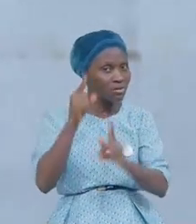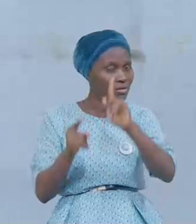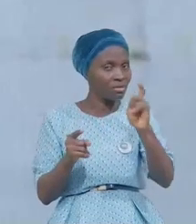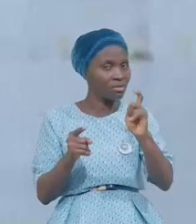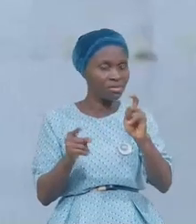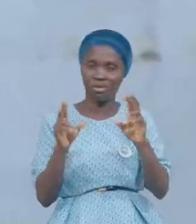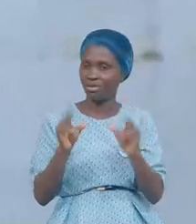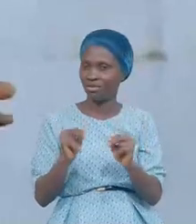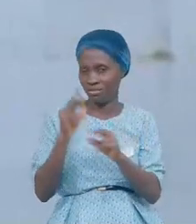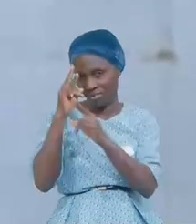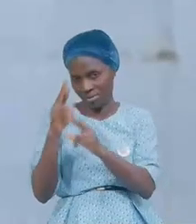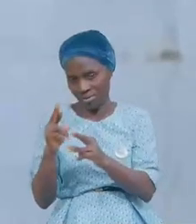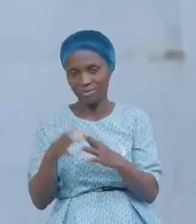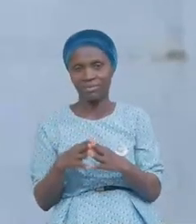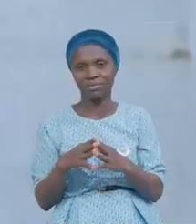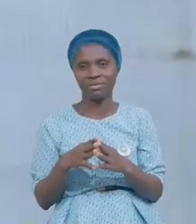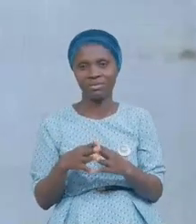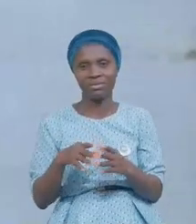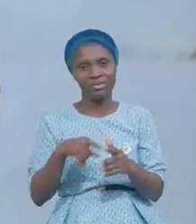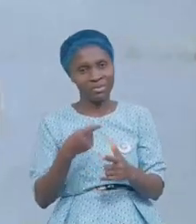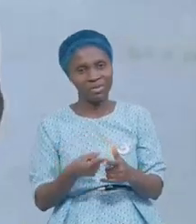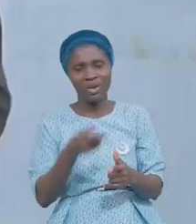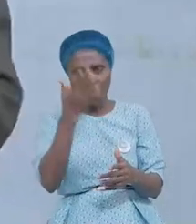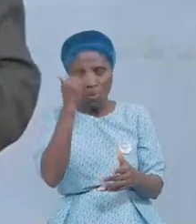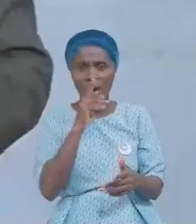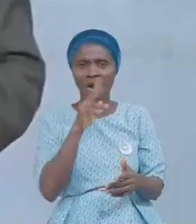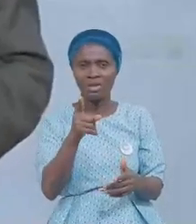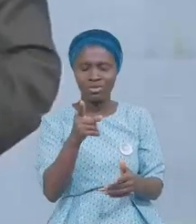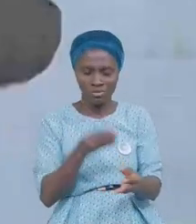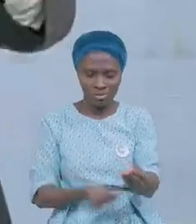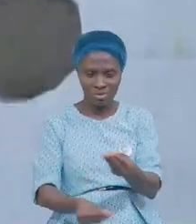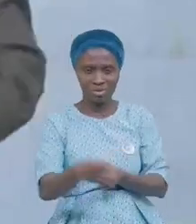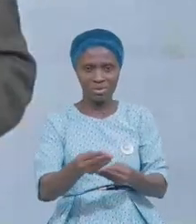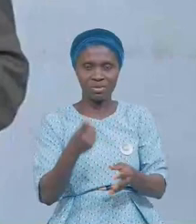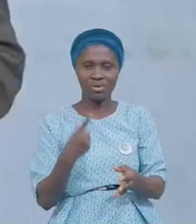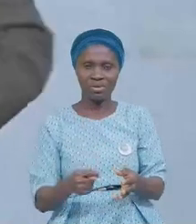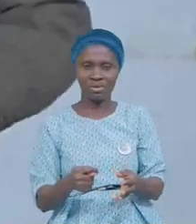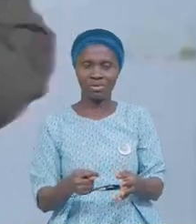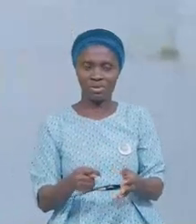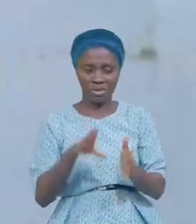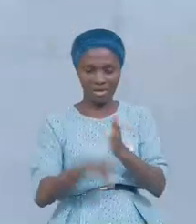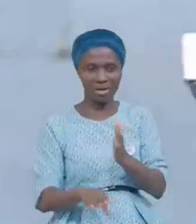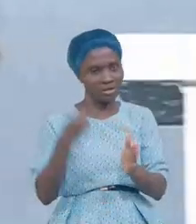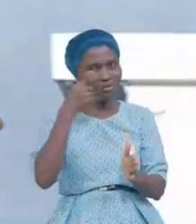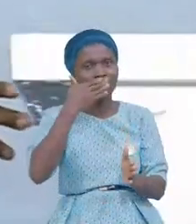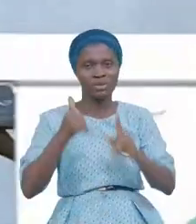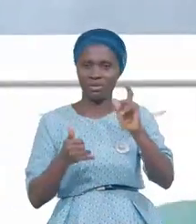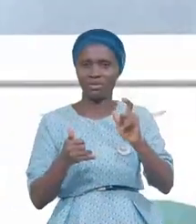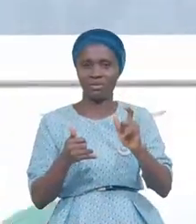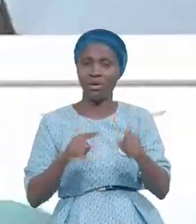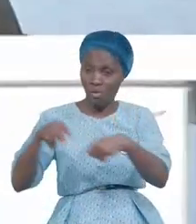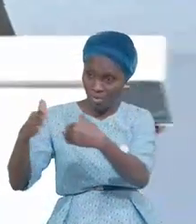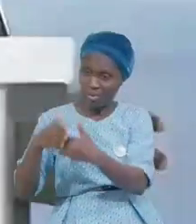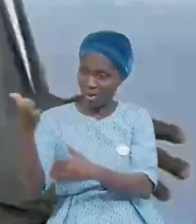monsieur. Alors, pourquoi est-ce que tu substitues le moins pour le meilleur? Retourne là-bas et